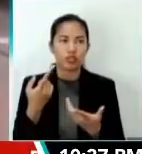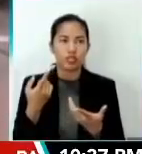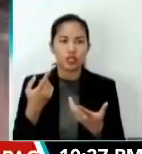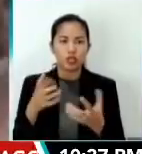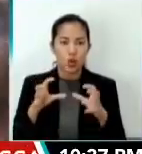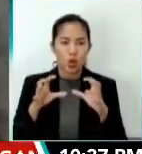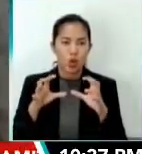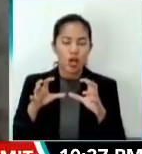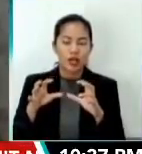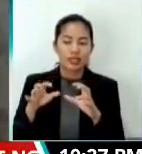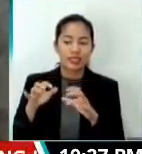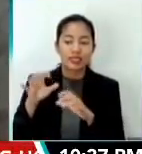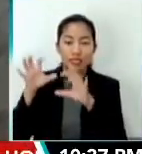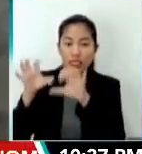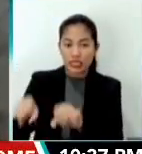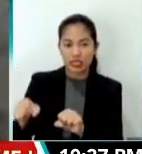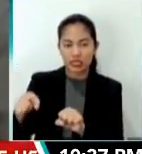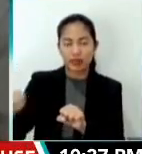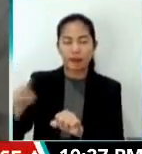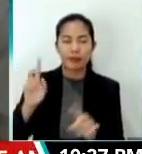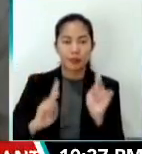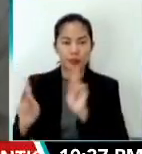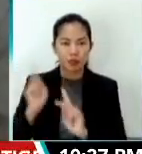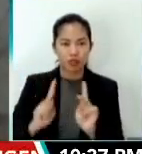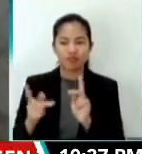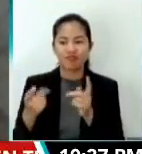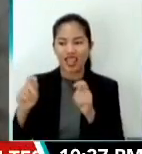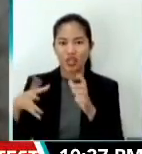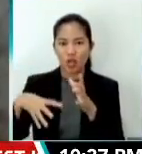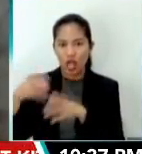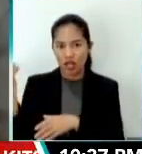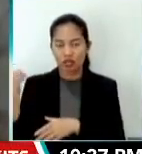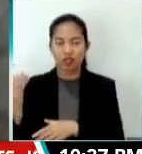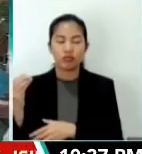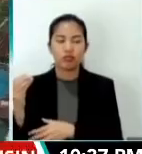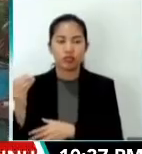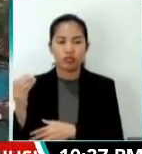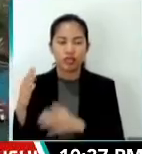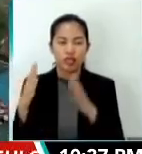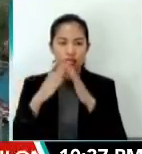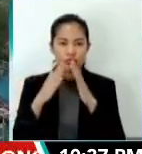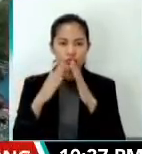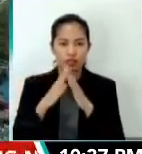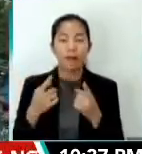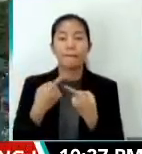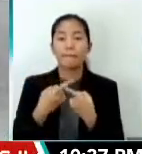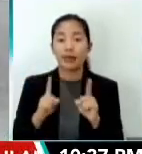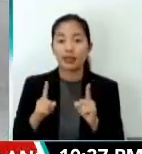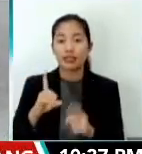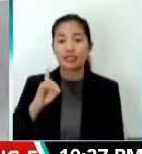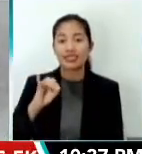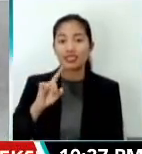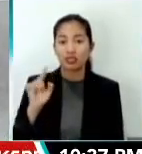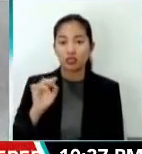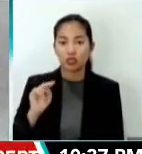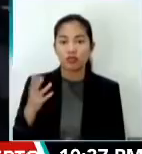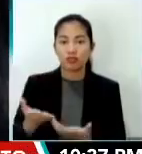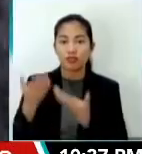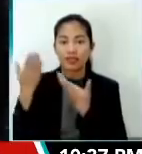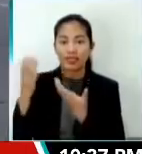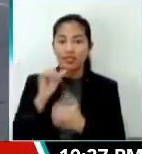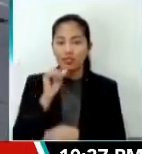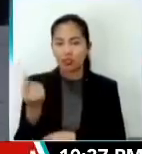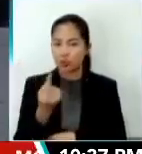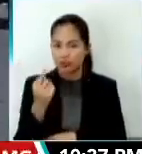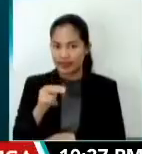lumabas ng bahay. Mas malawak naman ang sakop ng panukalan ni Secretary Vince Dizon. Hindi lang sa Metro Manila, kundi sa buong bansa higpitan ng mga